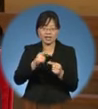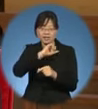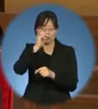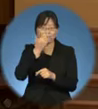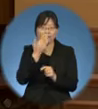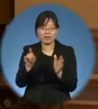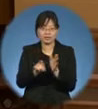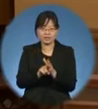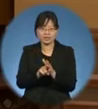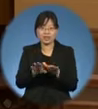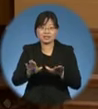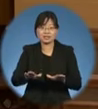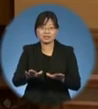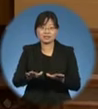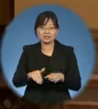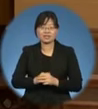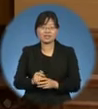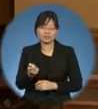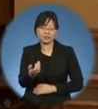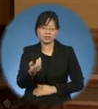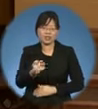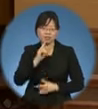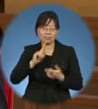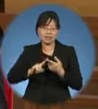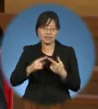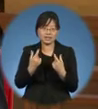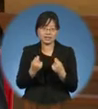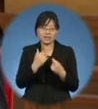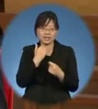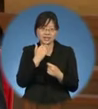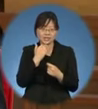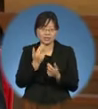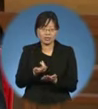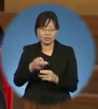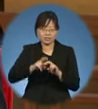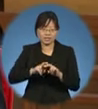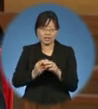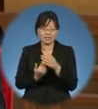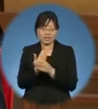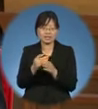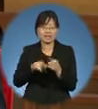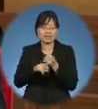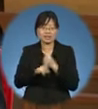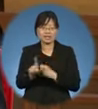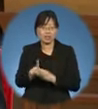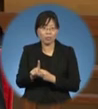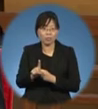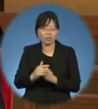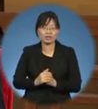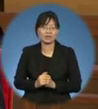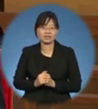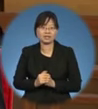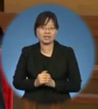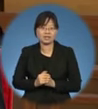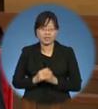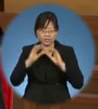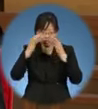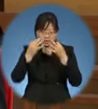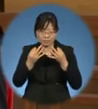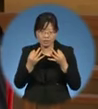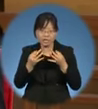있도록 그런데 네. 지금 조금 전에 말씀드린 그런 연령대에 공백이 생기는 이유가 뭔가 이렇게 한번 돌아보면요